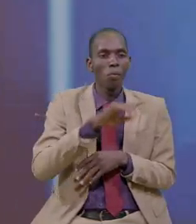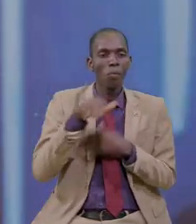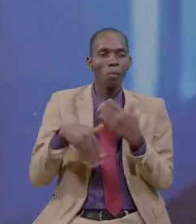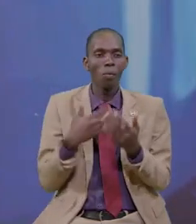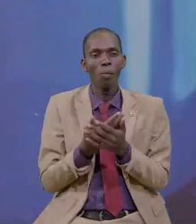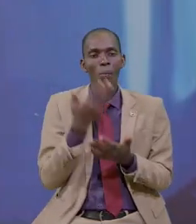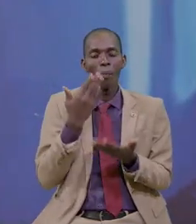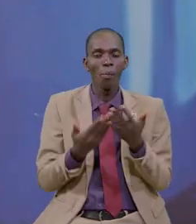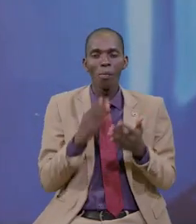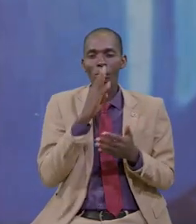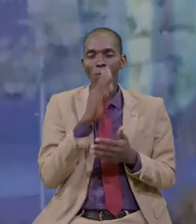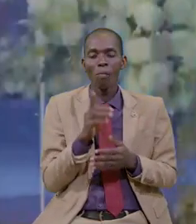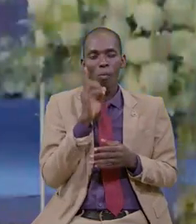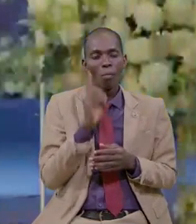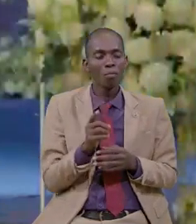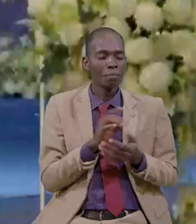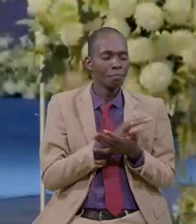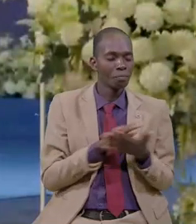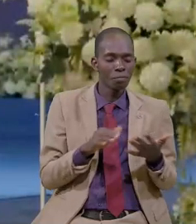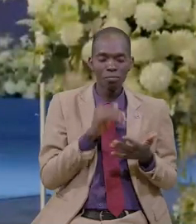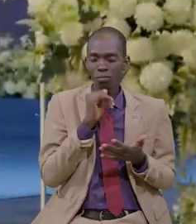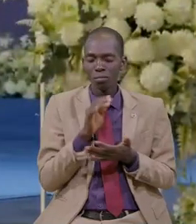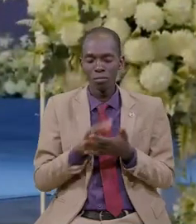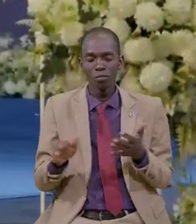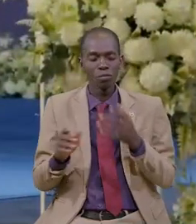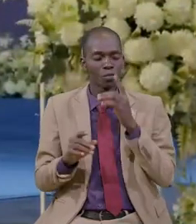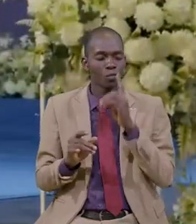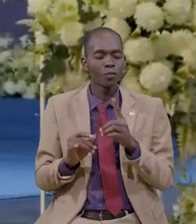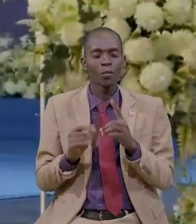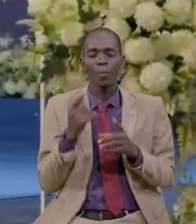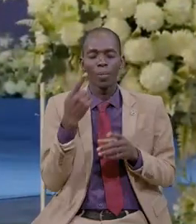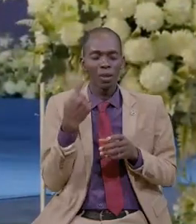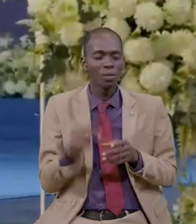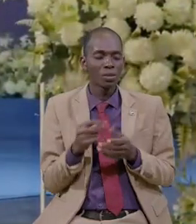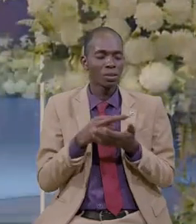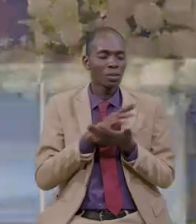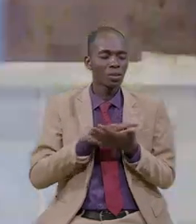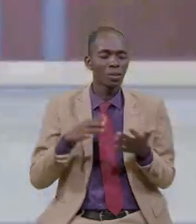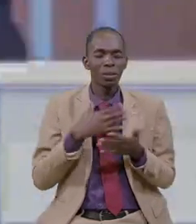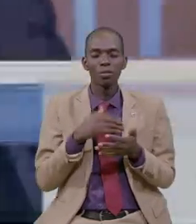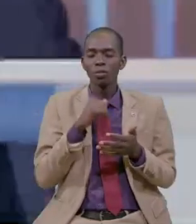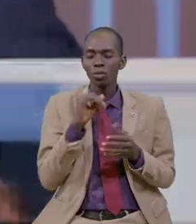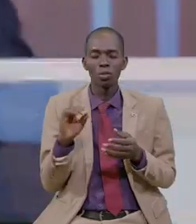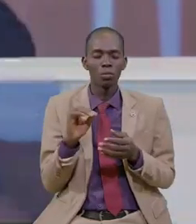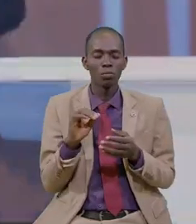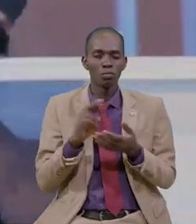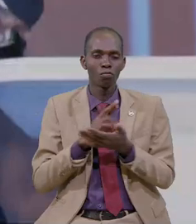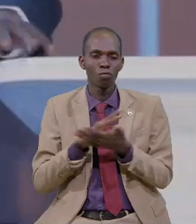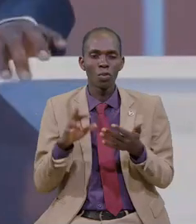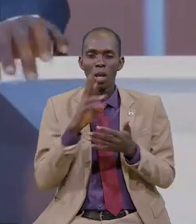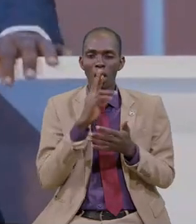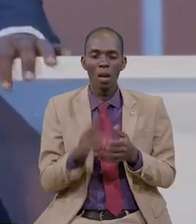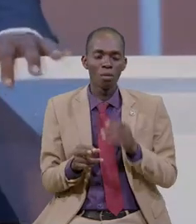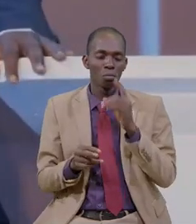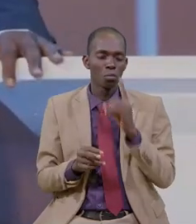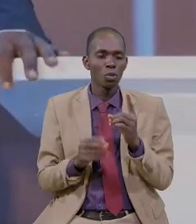savez, les impurs, les purs ne peuvent pas être un. Les justes et les injustes ne peuvent être un. Les saints et celui qui est malsain